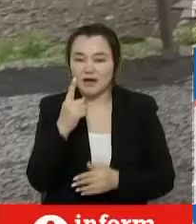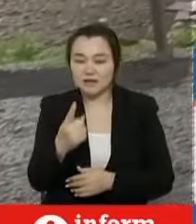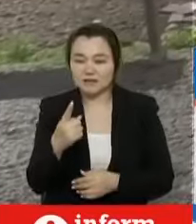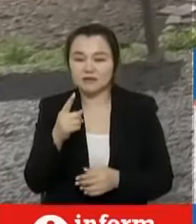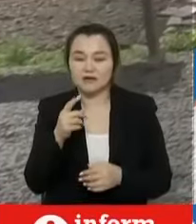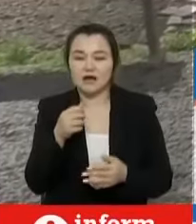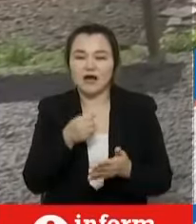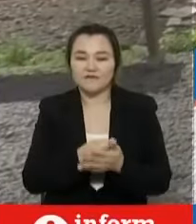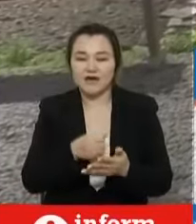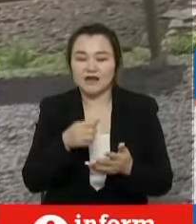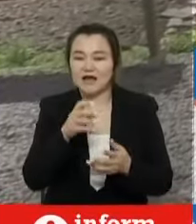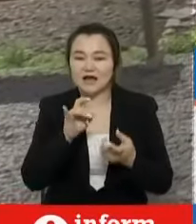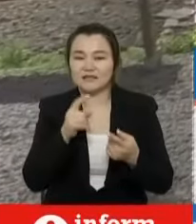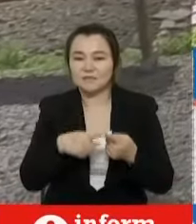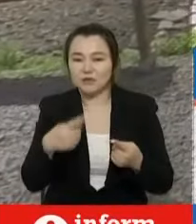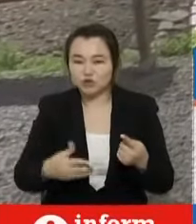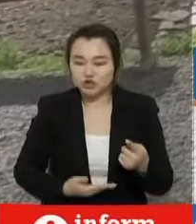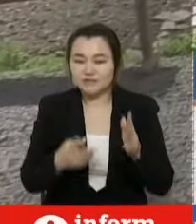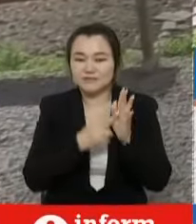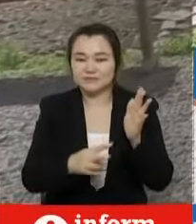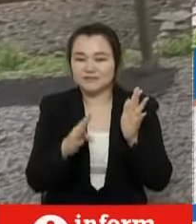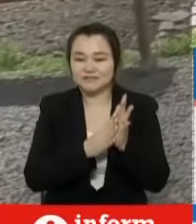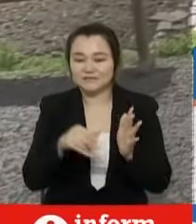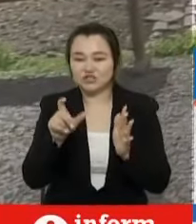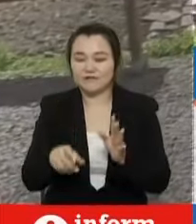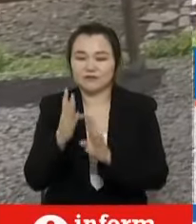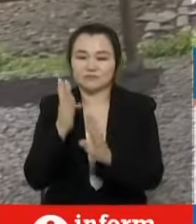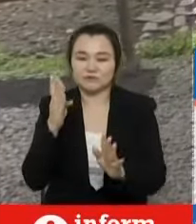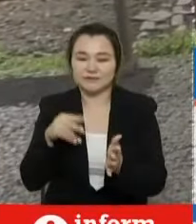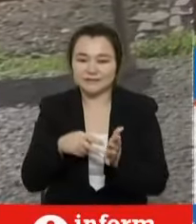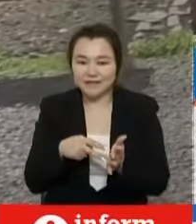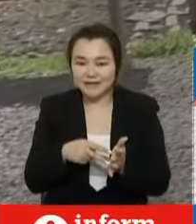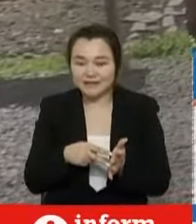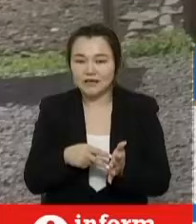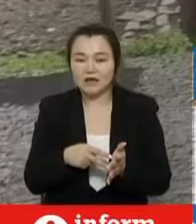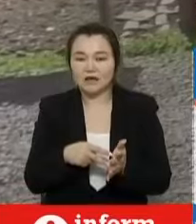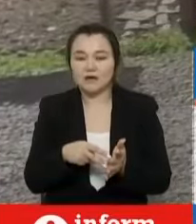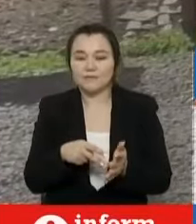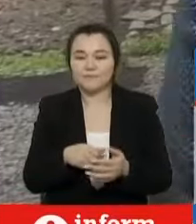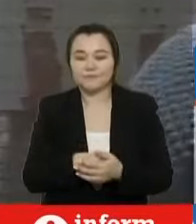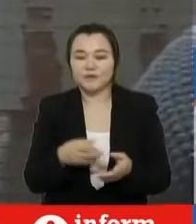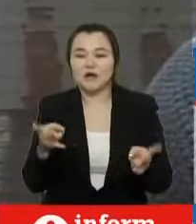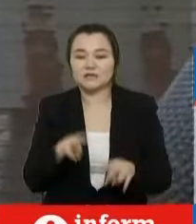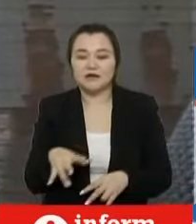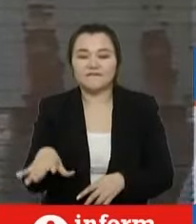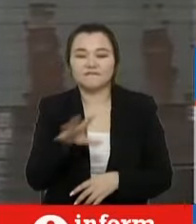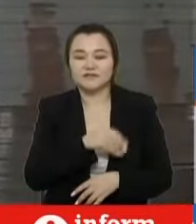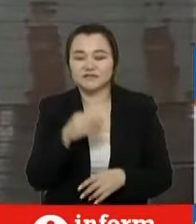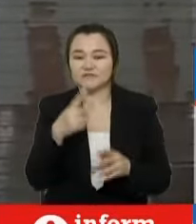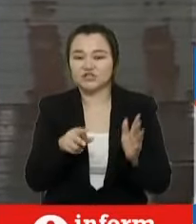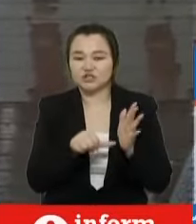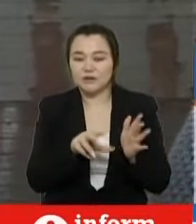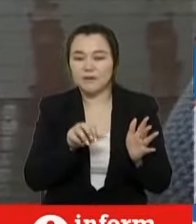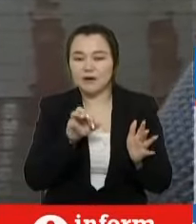танылған 79 адам кезекте порталында тұр. Аудан бойынша. Ал қалғандары ше? 20 мамырға